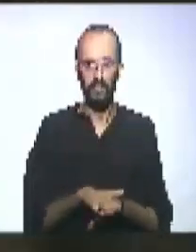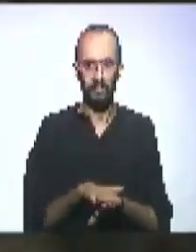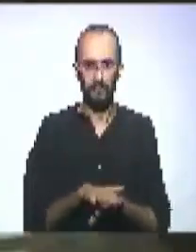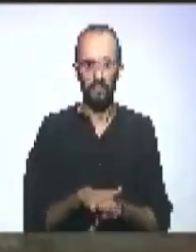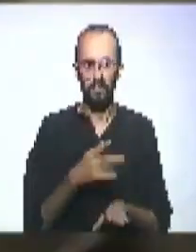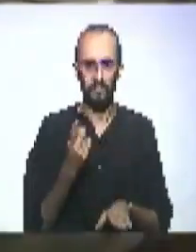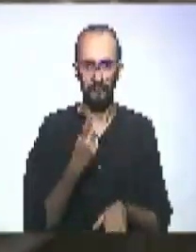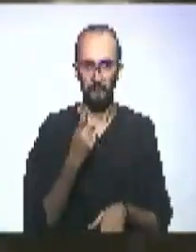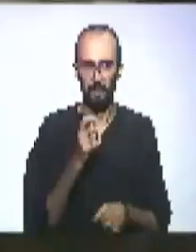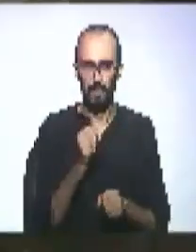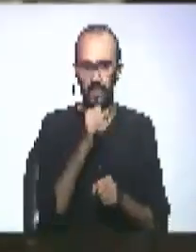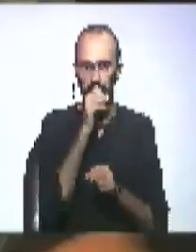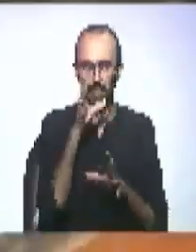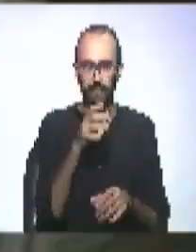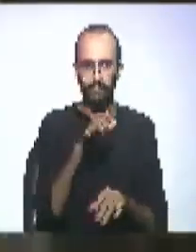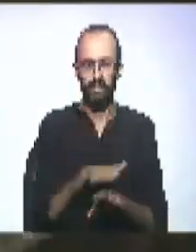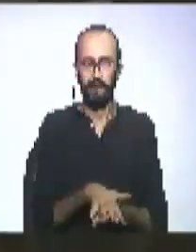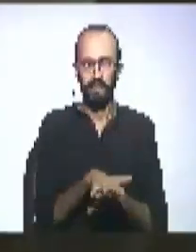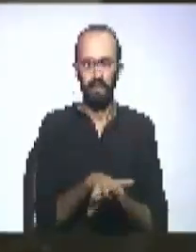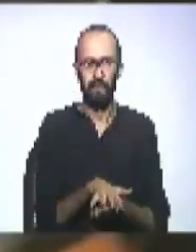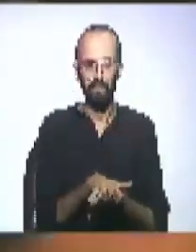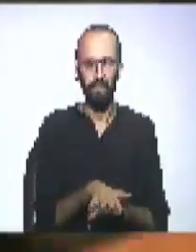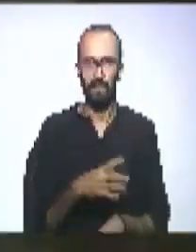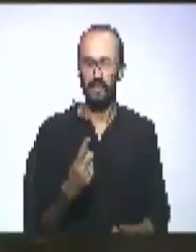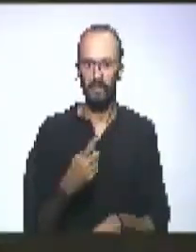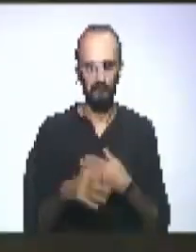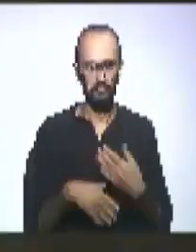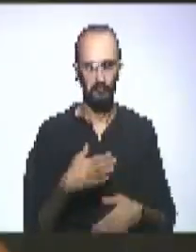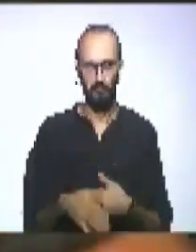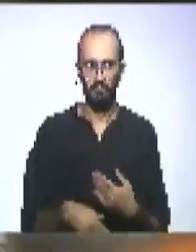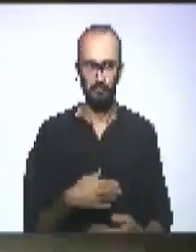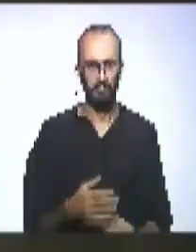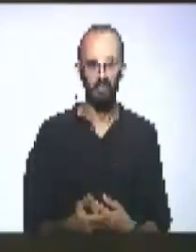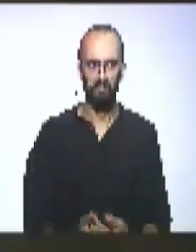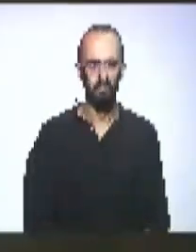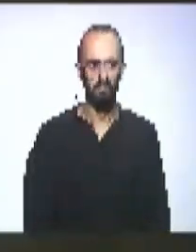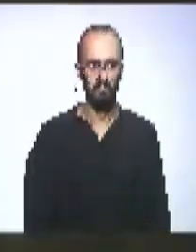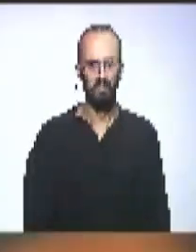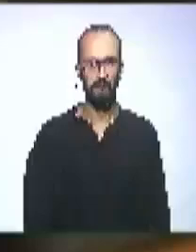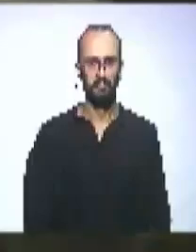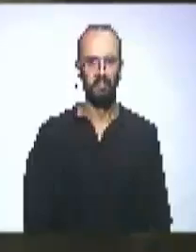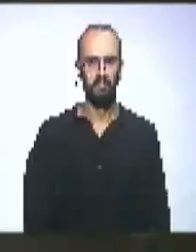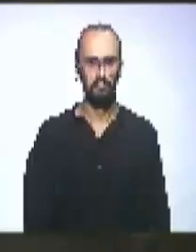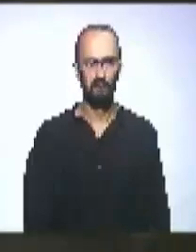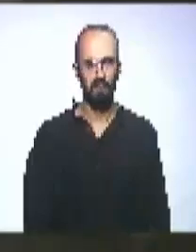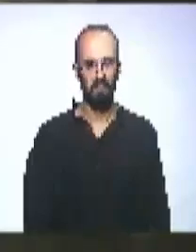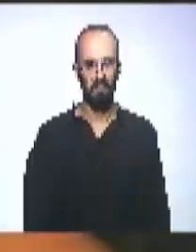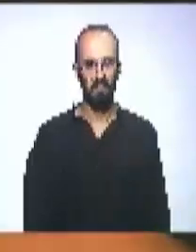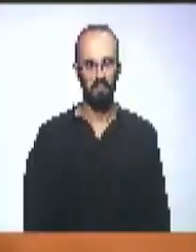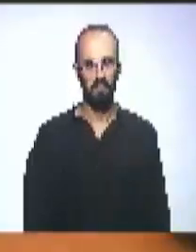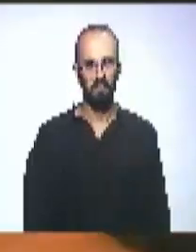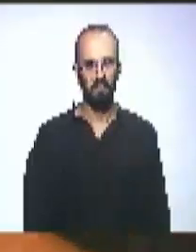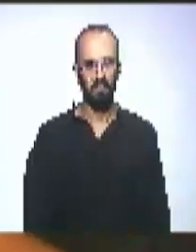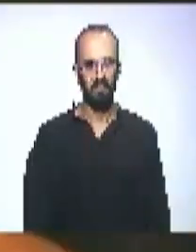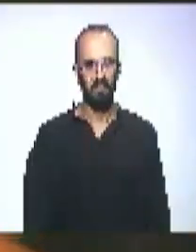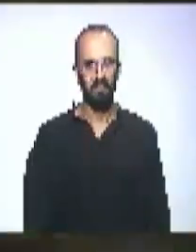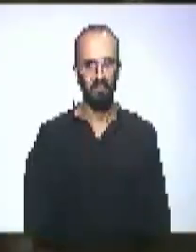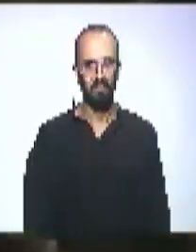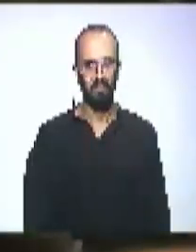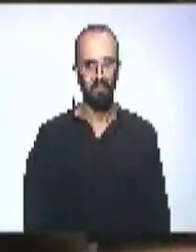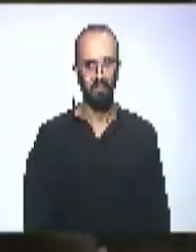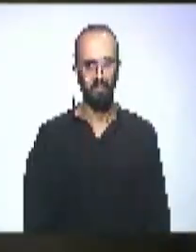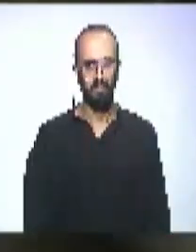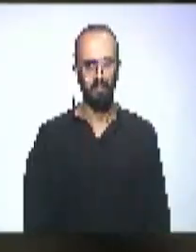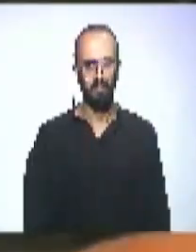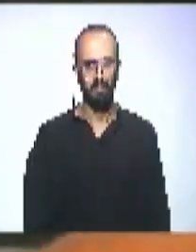ما عندناش البتاع. لا، شغال في كيس نايلون اهو، اشتغل حضرتك واقعد لف فيه كده اهو كده اهو، عايز